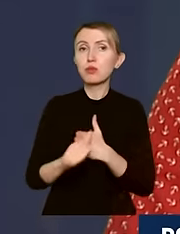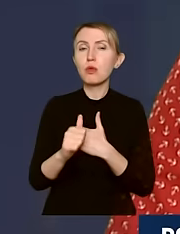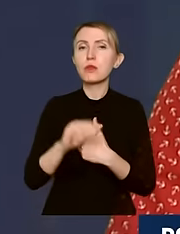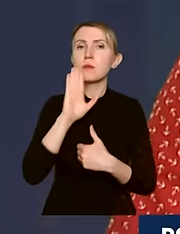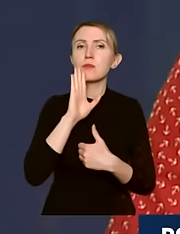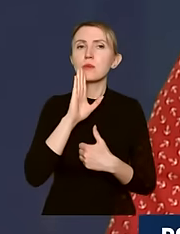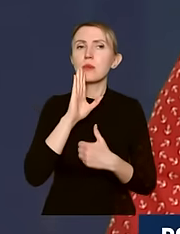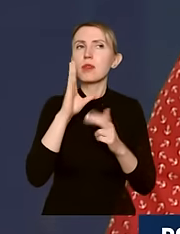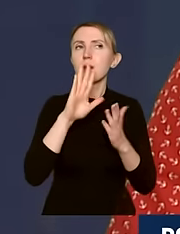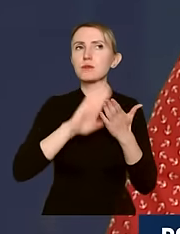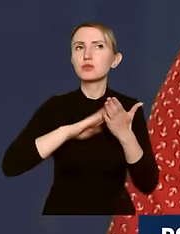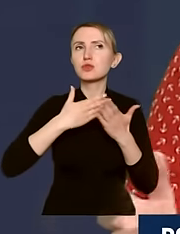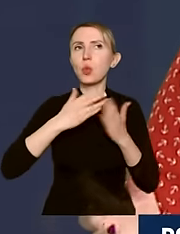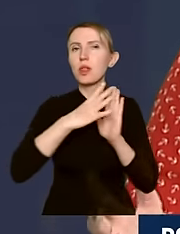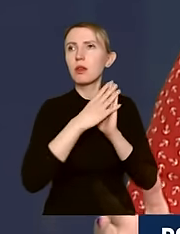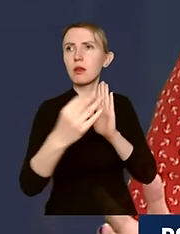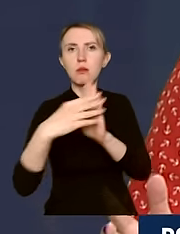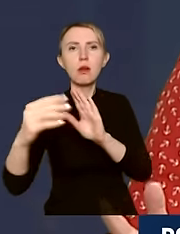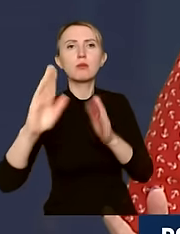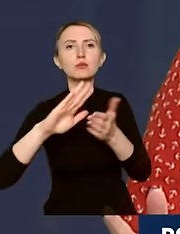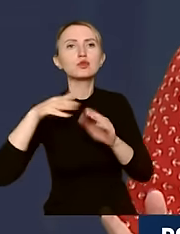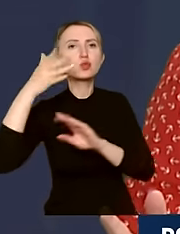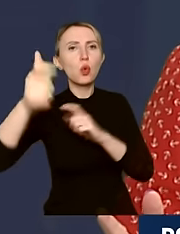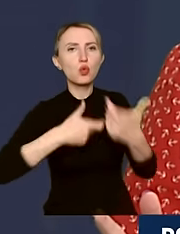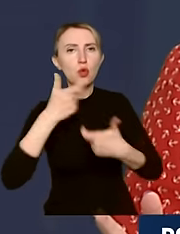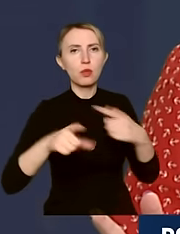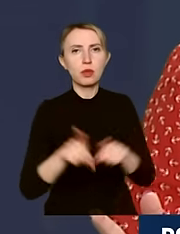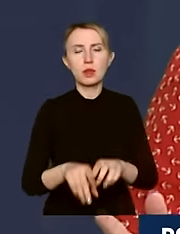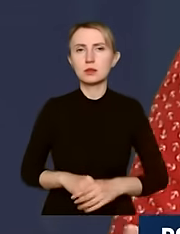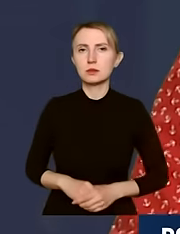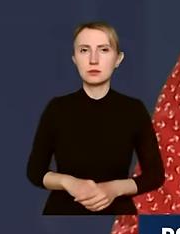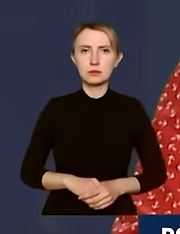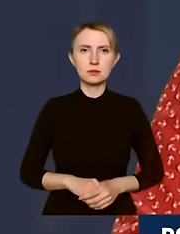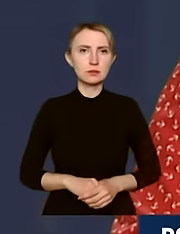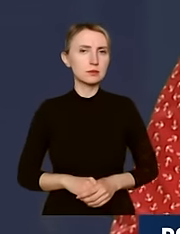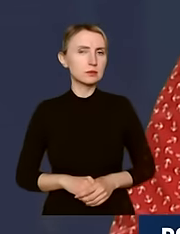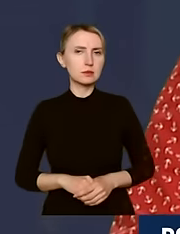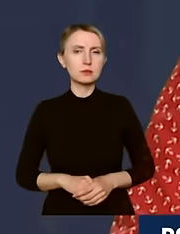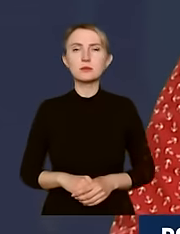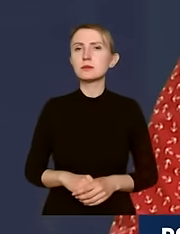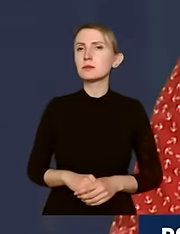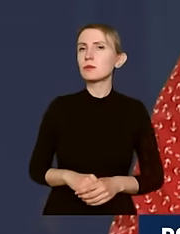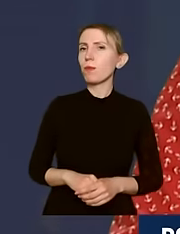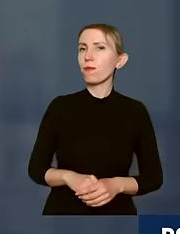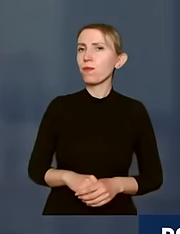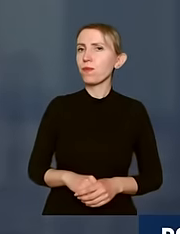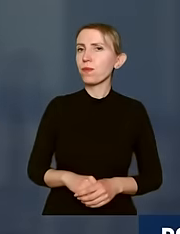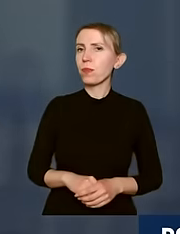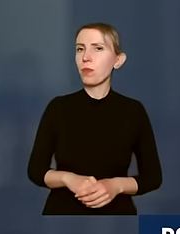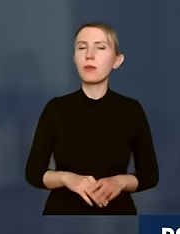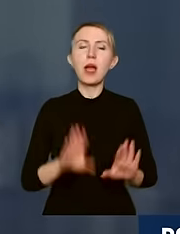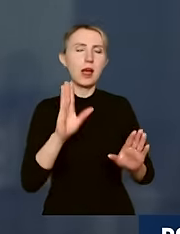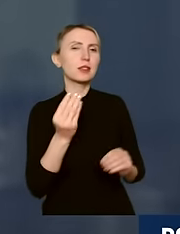mechanizm bardzo źle zadziałać. No będzie... mi się wydaje, że parlamentarzyści powinni myśleć o przyszłości. Przepraszam, panie pośle, jeszcze